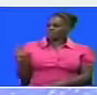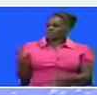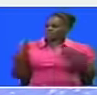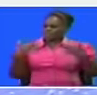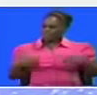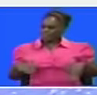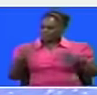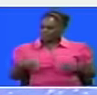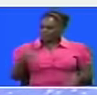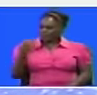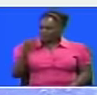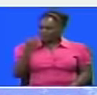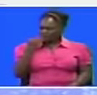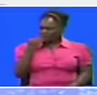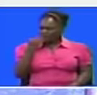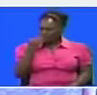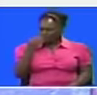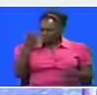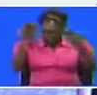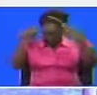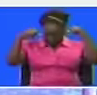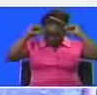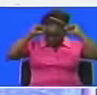wale ambao wamekula sembe.